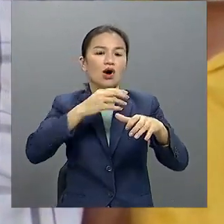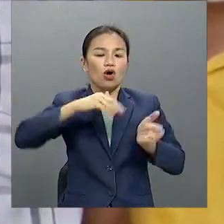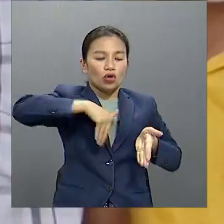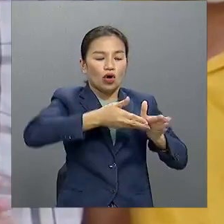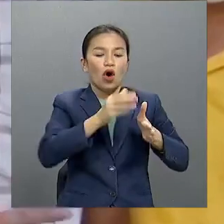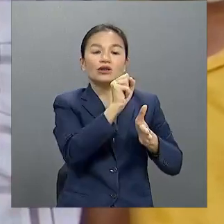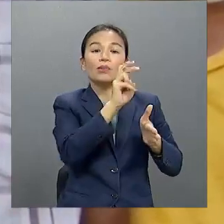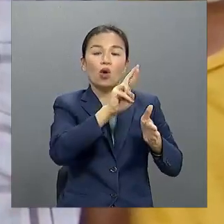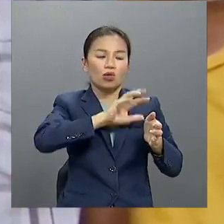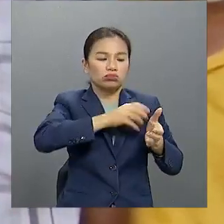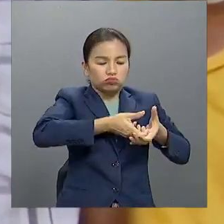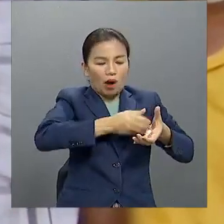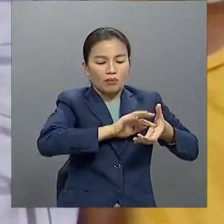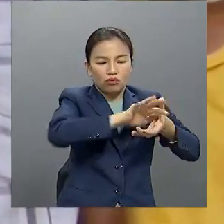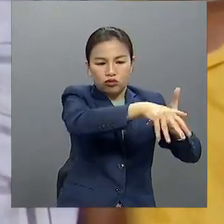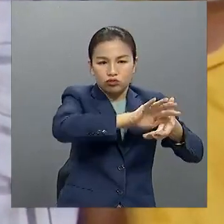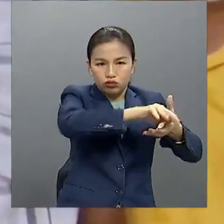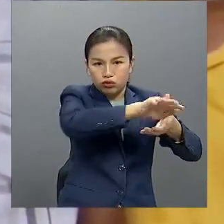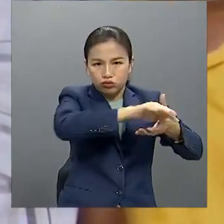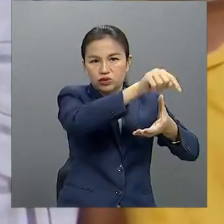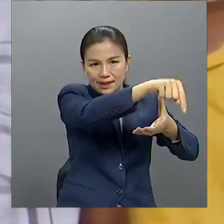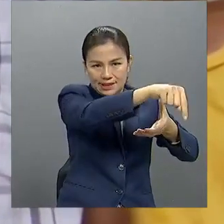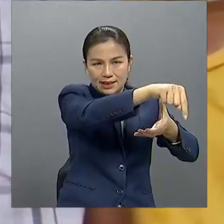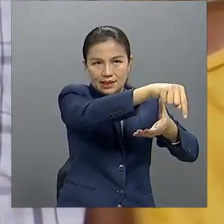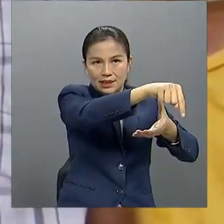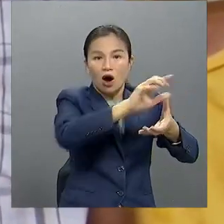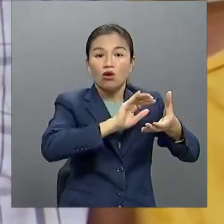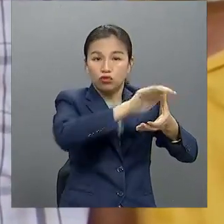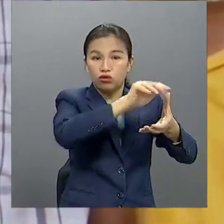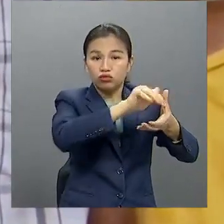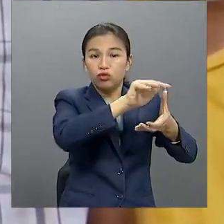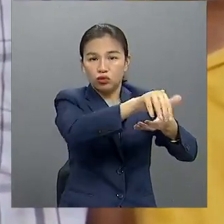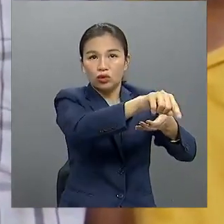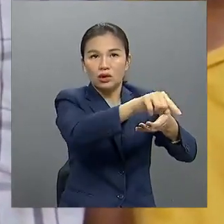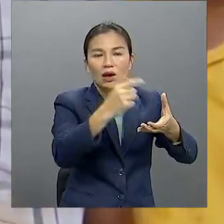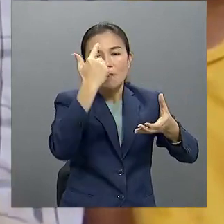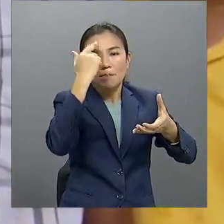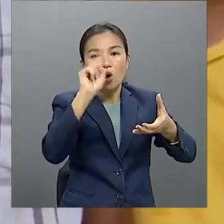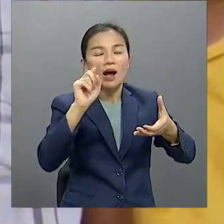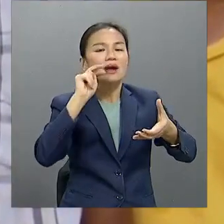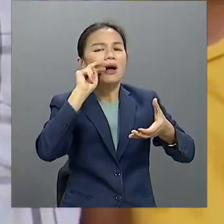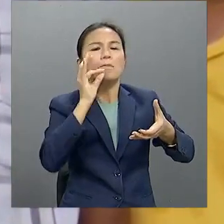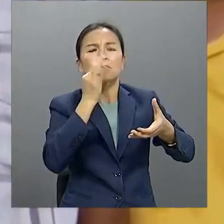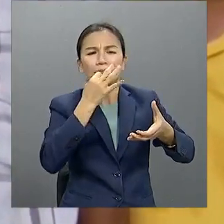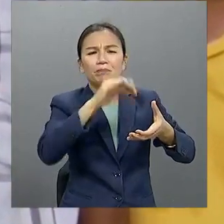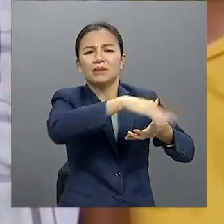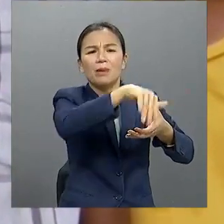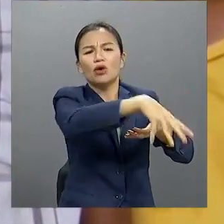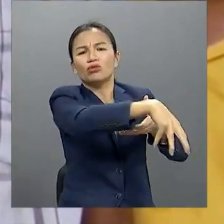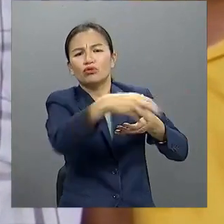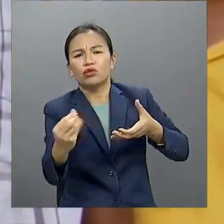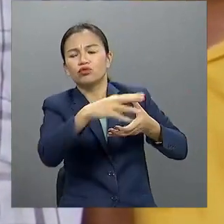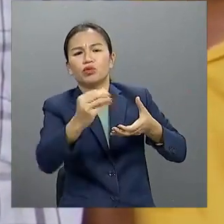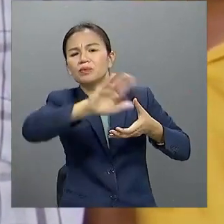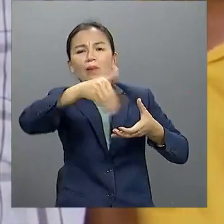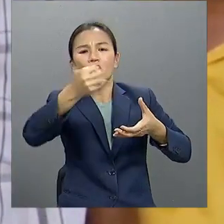องคันพนังเนี่ยมาใส่คลองนี้นะครับให้มากๆนะครับเพราะว่าเราคงไม่สามารถจะเอาน้ำเค็มที่หลงเหลือเข้าไปเนี่ยออกได้หมดแต่ว่าถ้าเราเติ